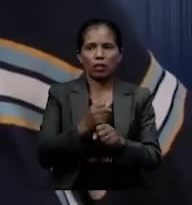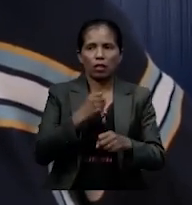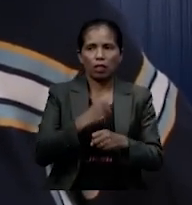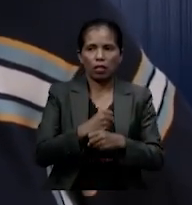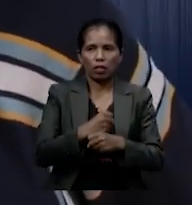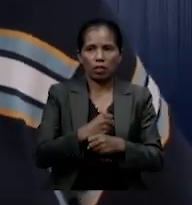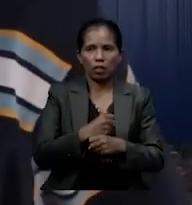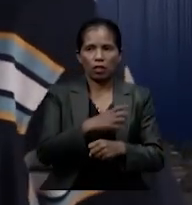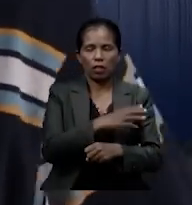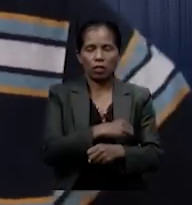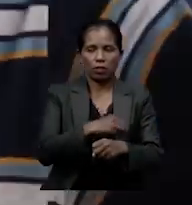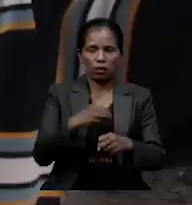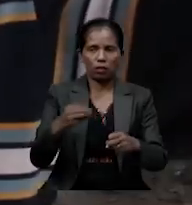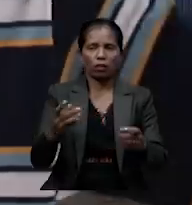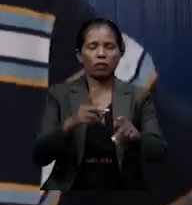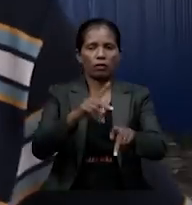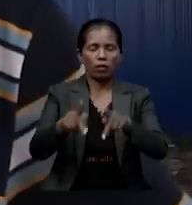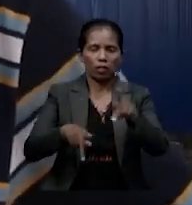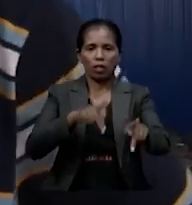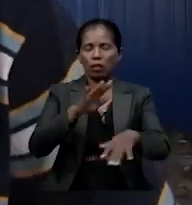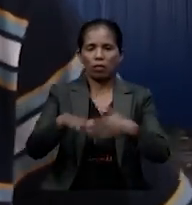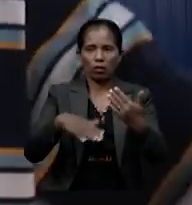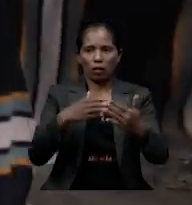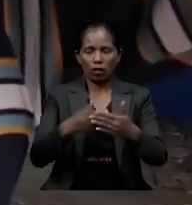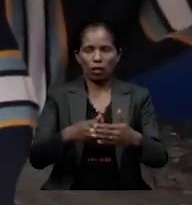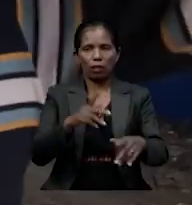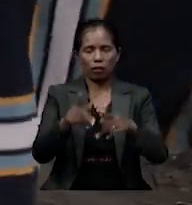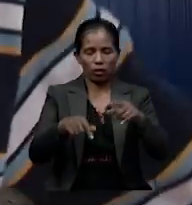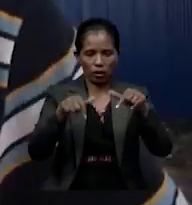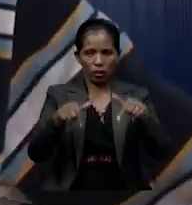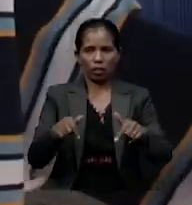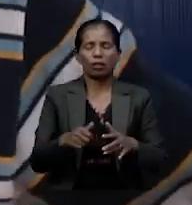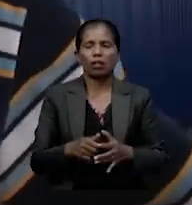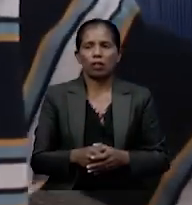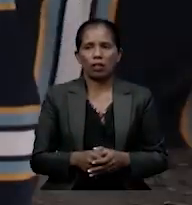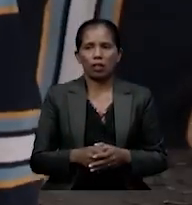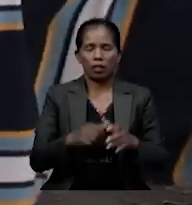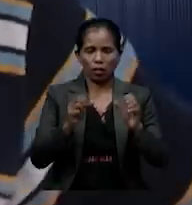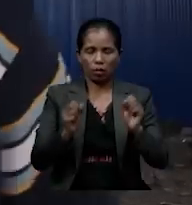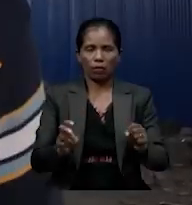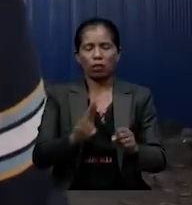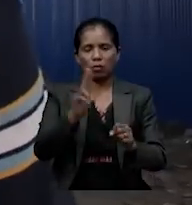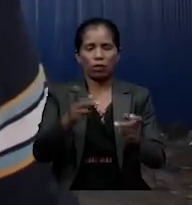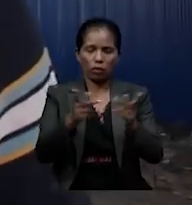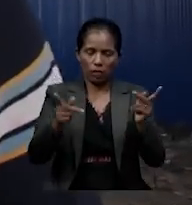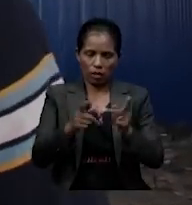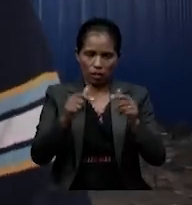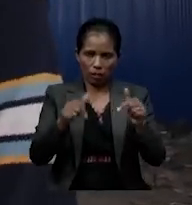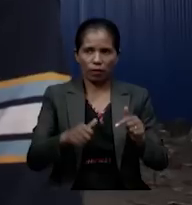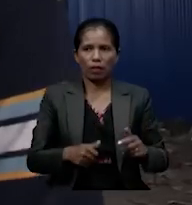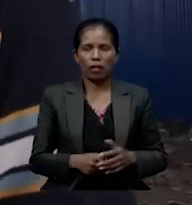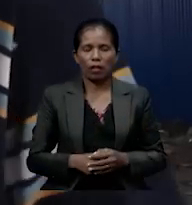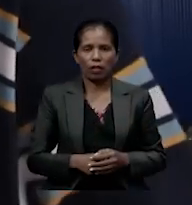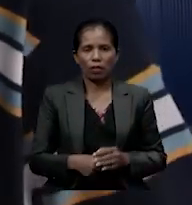jardim infantil, ba comunidade, tirar né, isso se eu chego mas é menino matheus tu faz isso né, bem menino